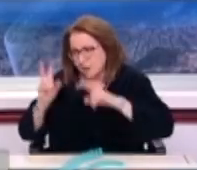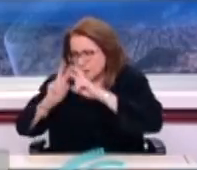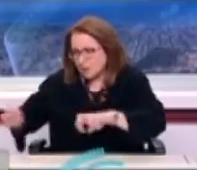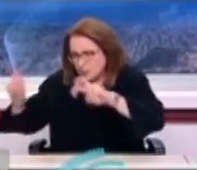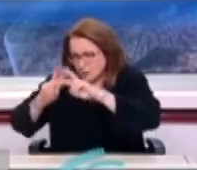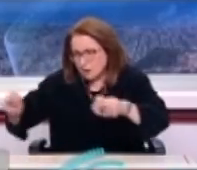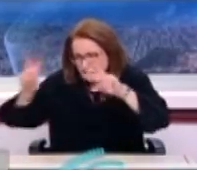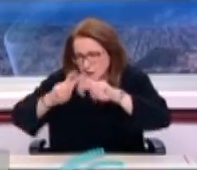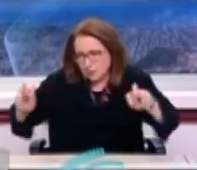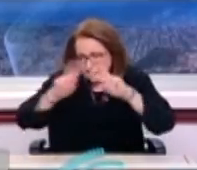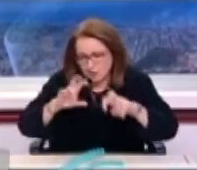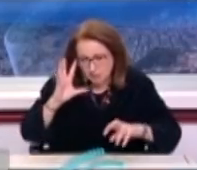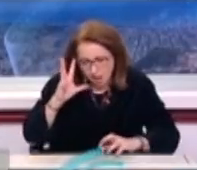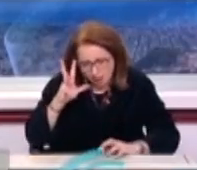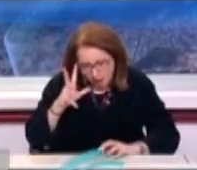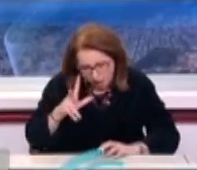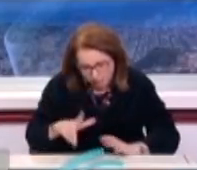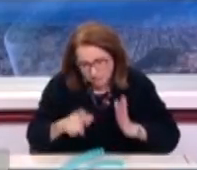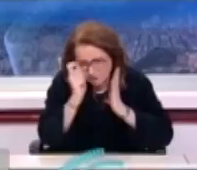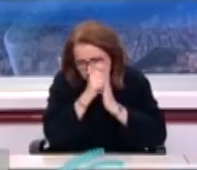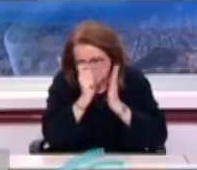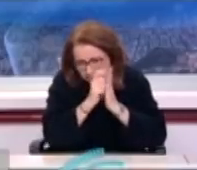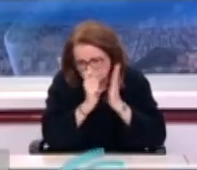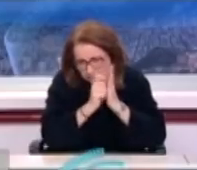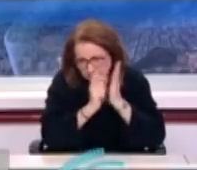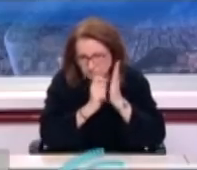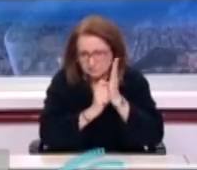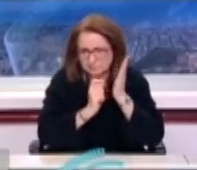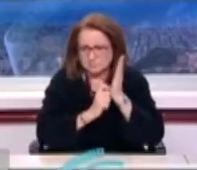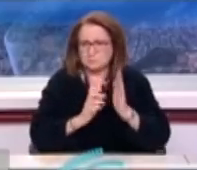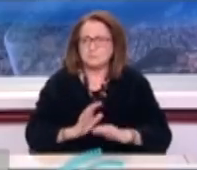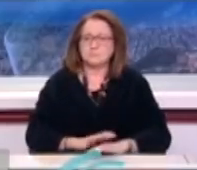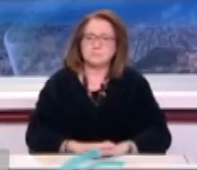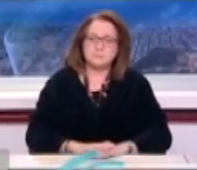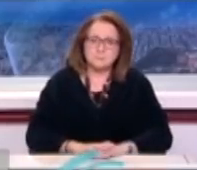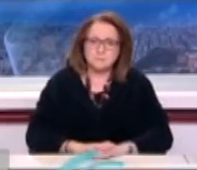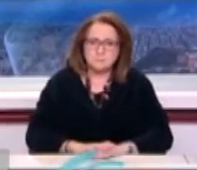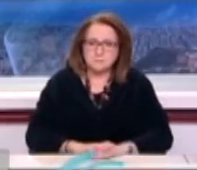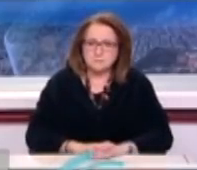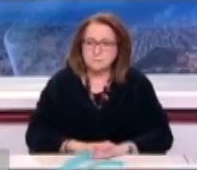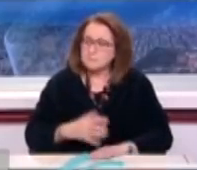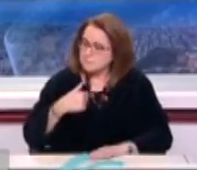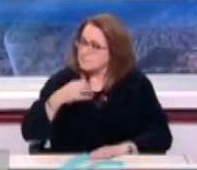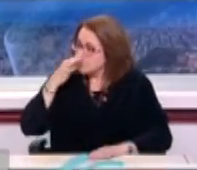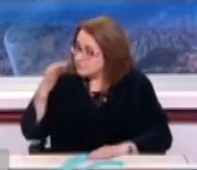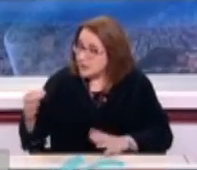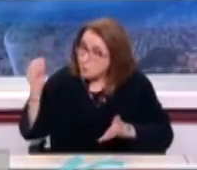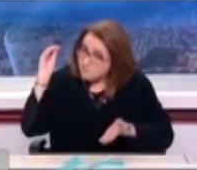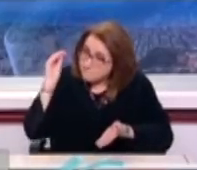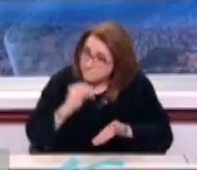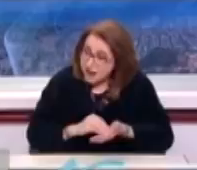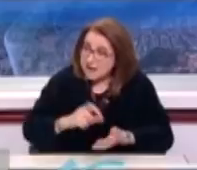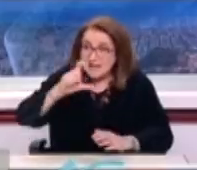θα μας δώσει περισσότερες απαντήσεις στο ερώτημά σας. Έχουμε το προηγούμενο της Ιταλίας. Βεβαίως έχετε δίκιο, αλλά σας λέω και πάλι, βλέπετε ότι η